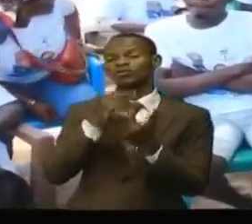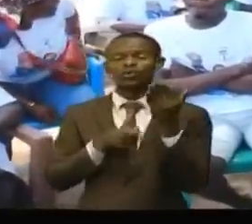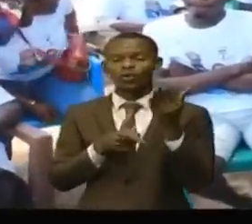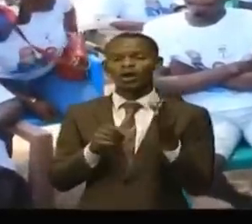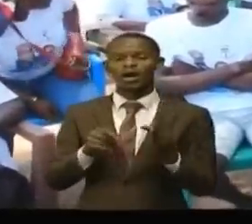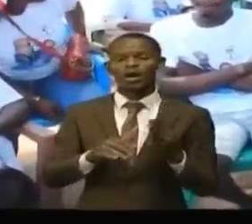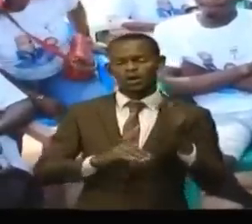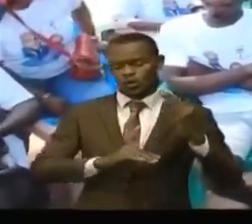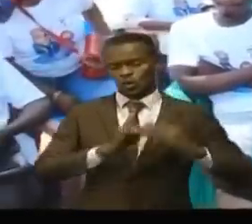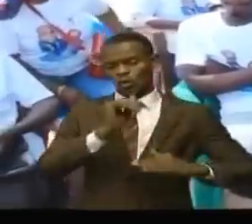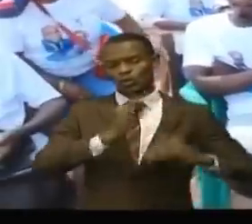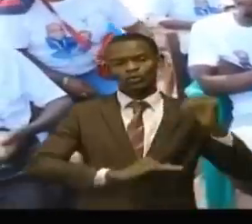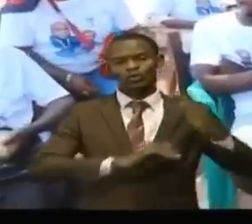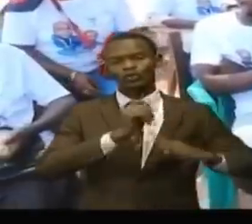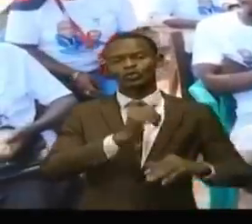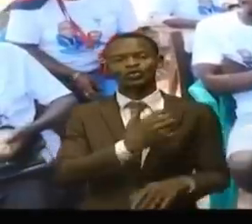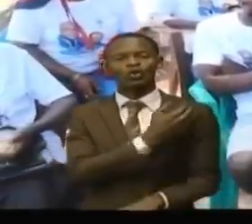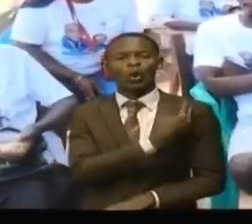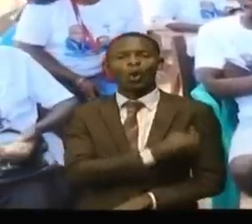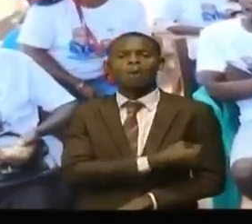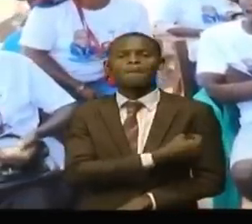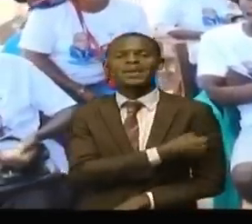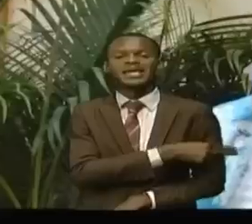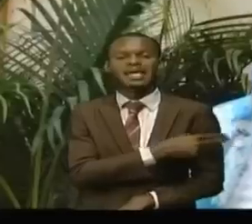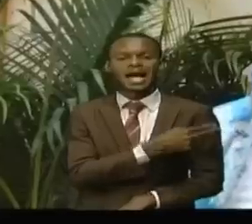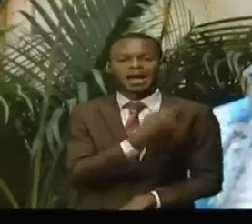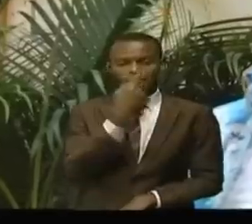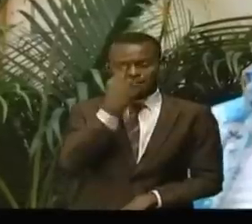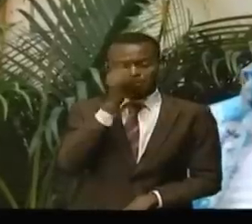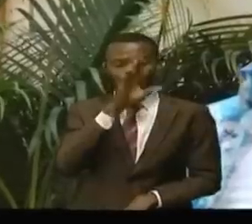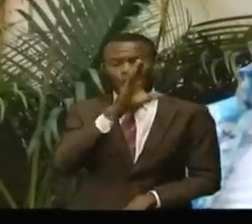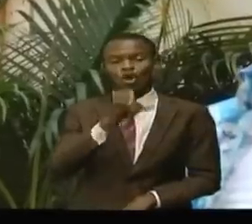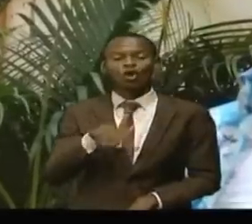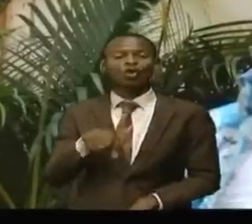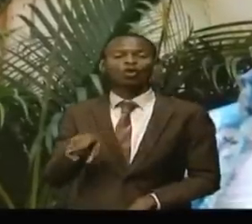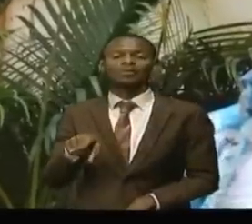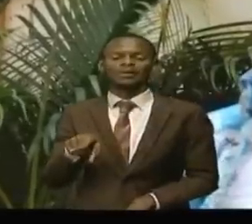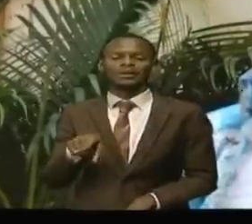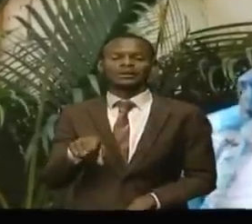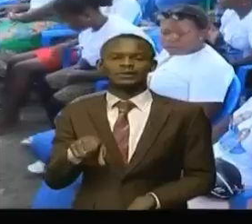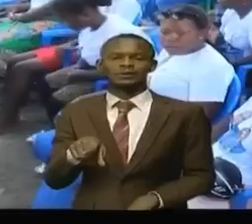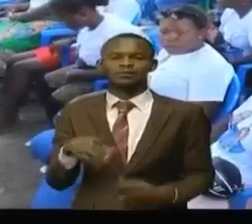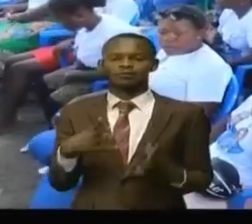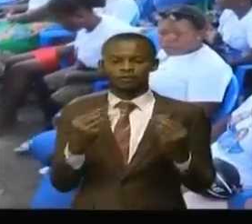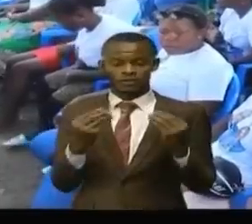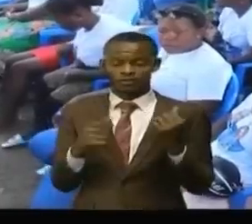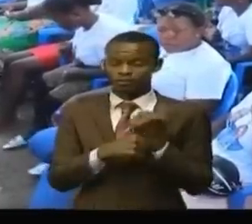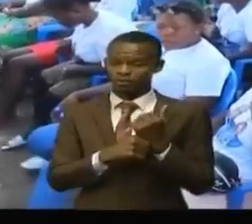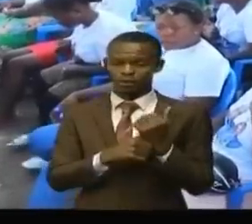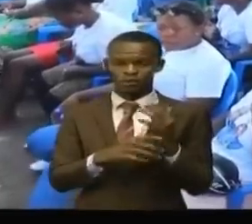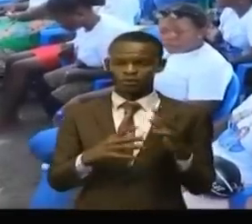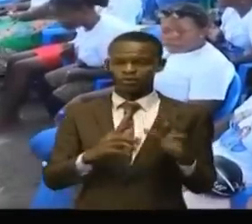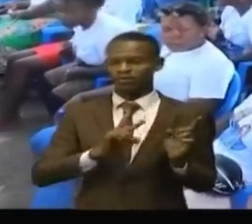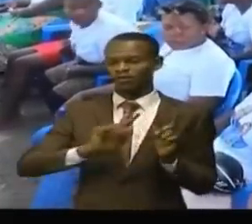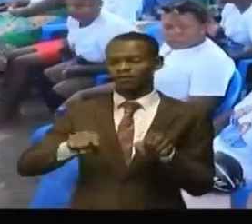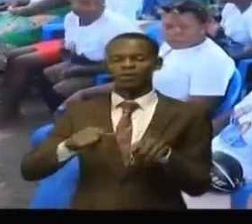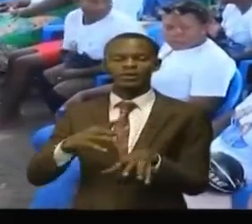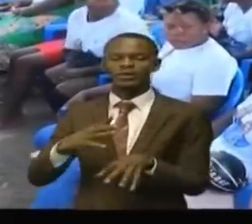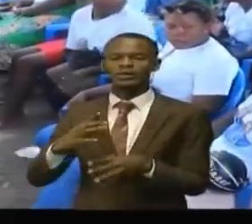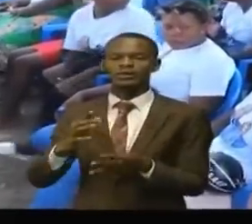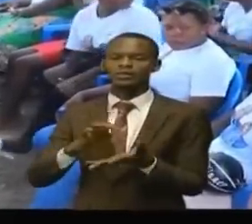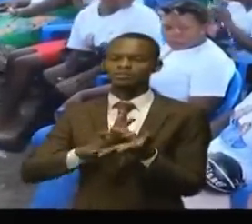venir être soignés presque gratuitement dans la vision du chef de l'État, Félix Antoine Tshisekedi. L'hôpital